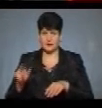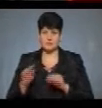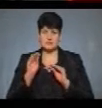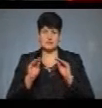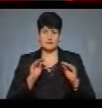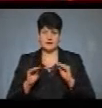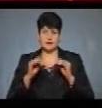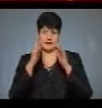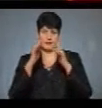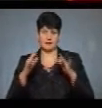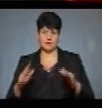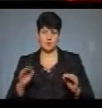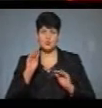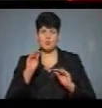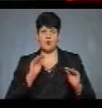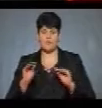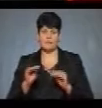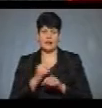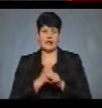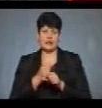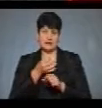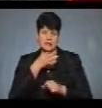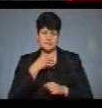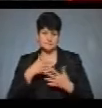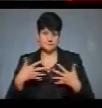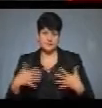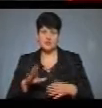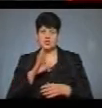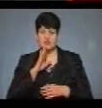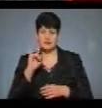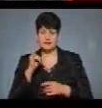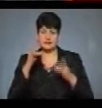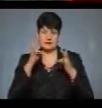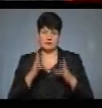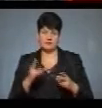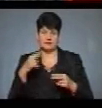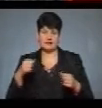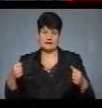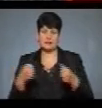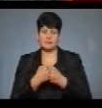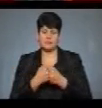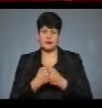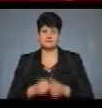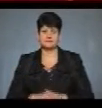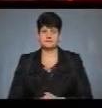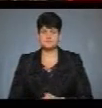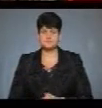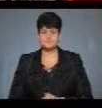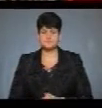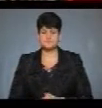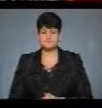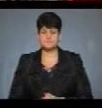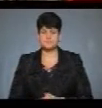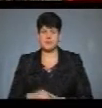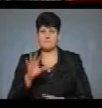від ліків. Жінка та дитина травмовані в ДТП біля Тернополя. Рено зіткнулося з Ягуаром.